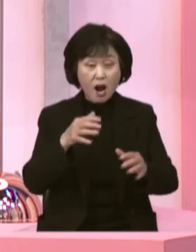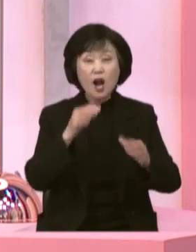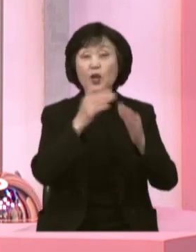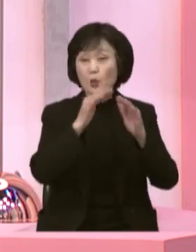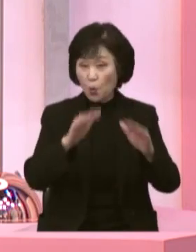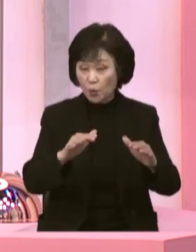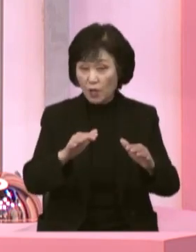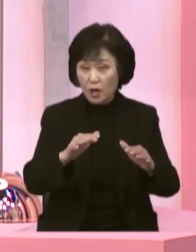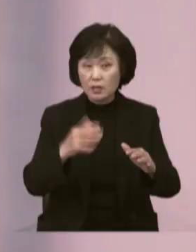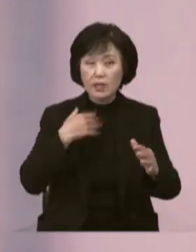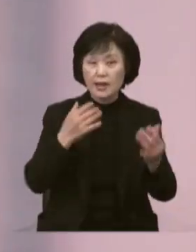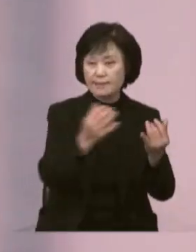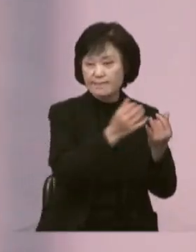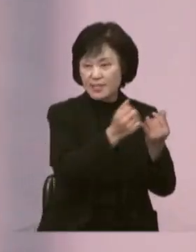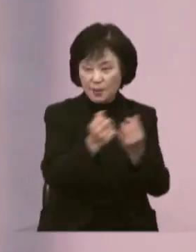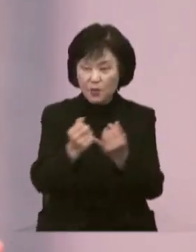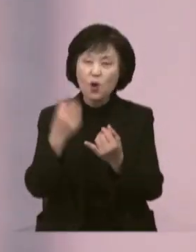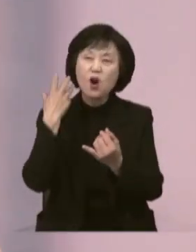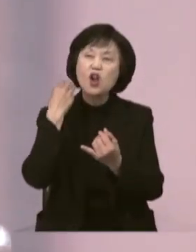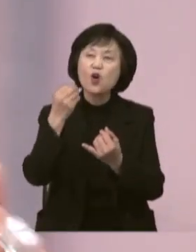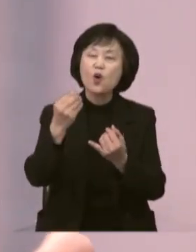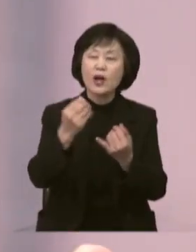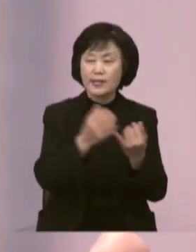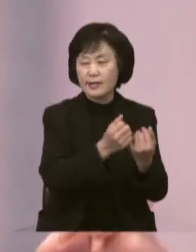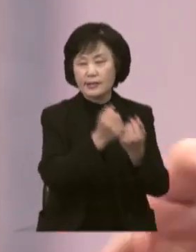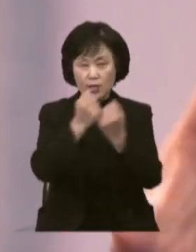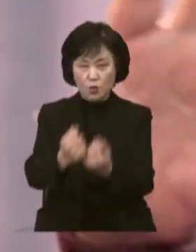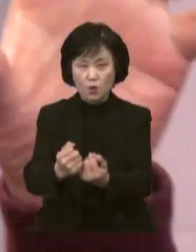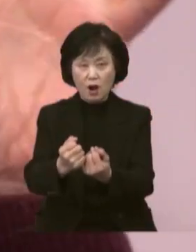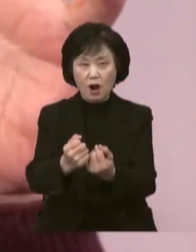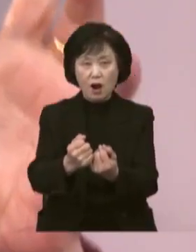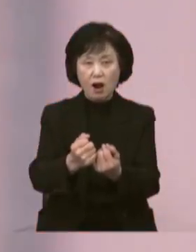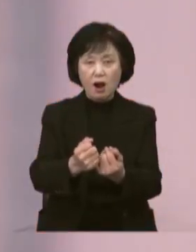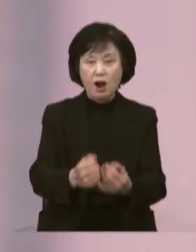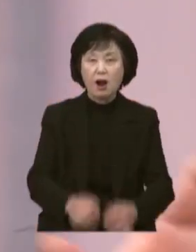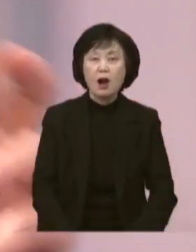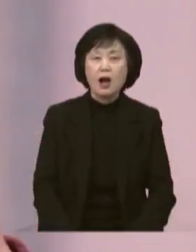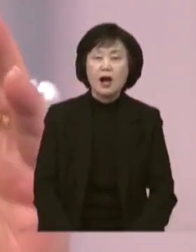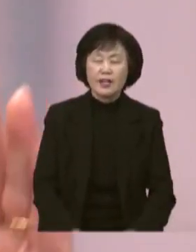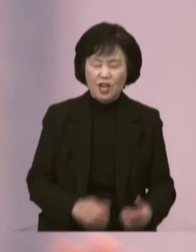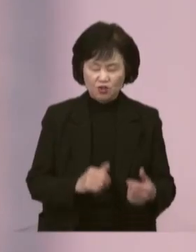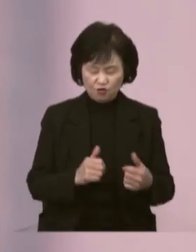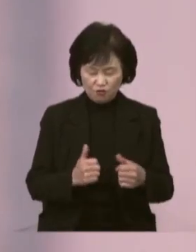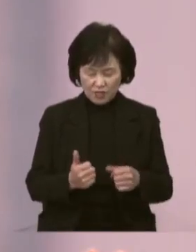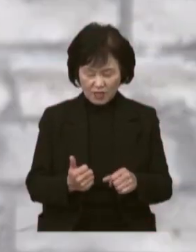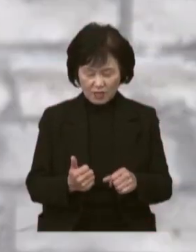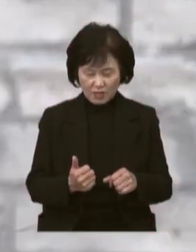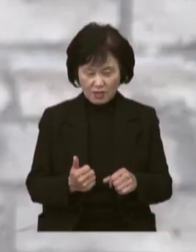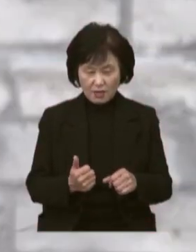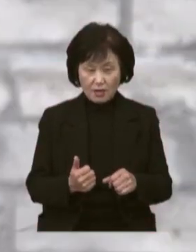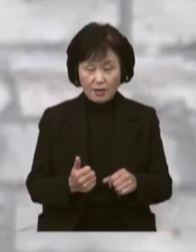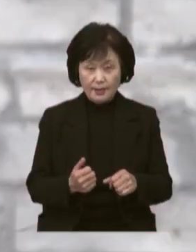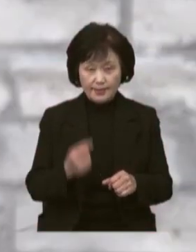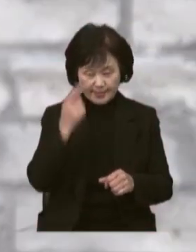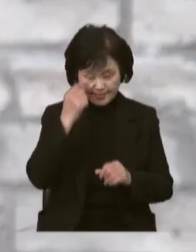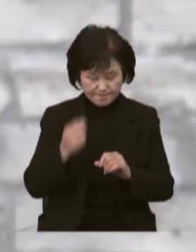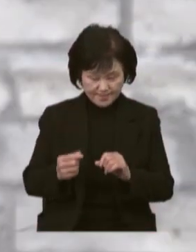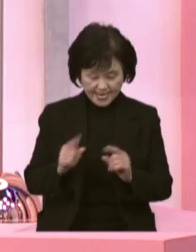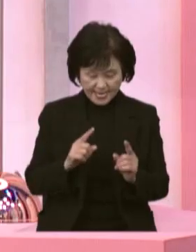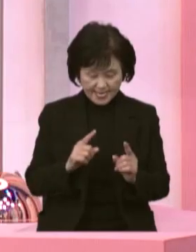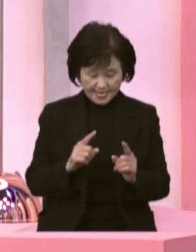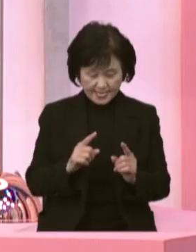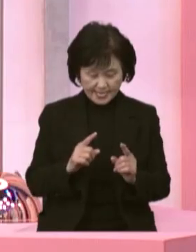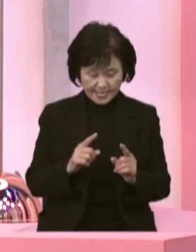것만 연구를 해야 된다. 빌고 엄마한테만 내 엄마한테만 가서 얘기만 하고요. 얘기만 하고 다시